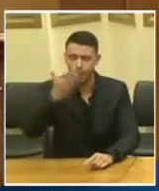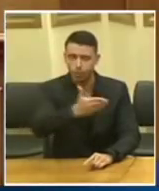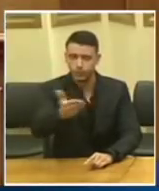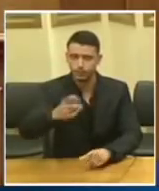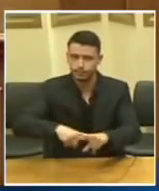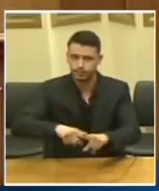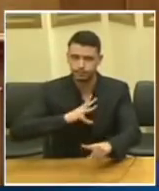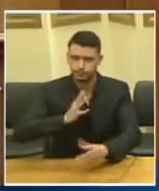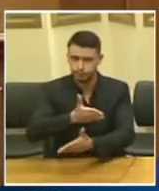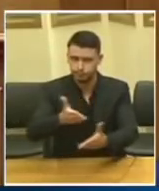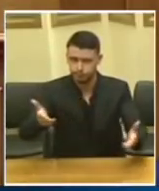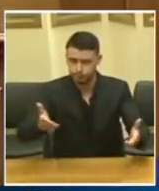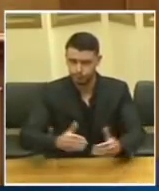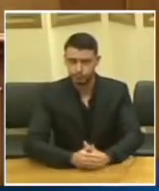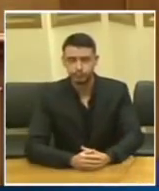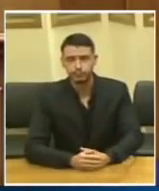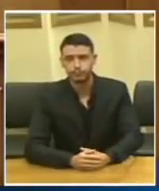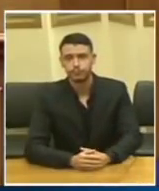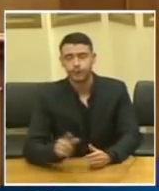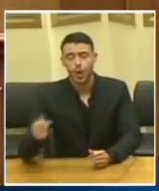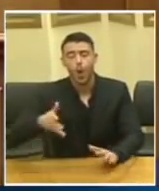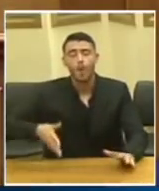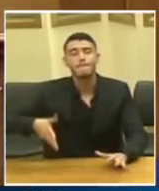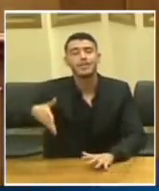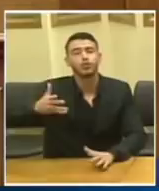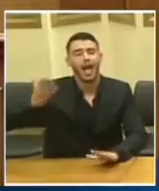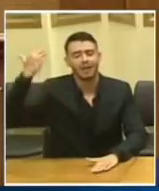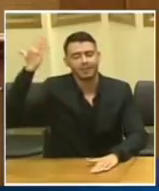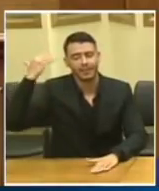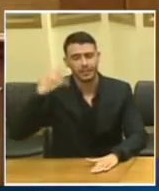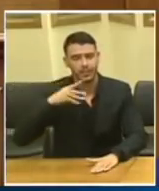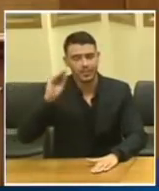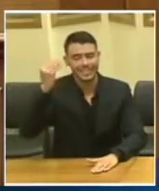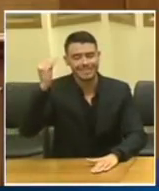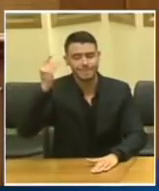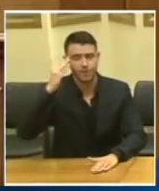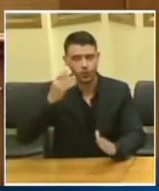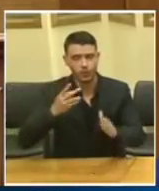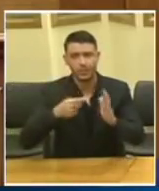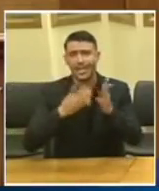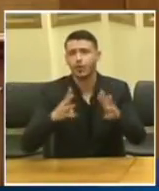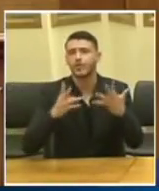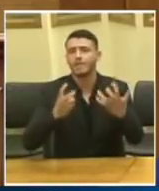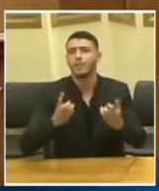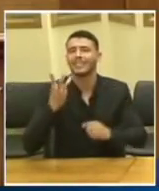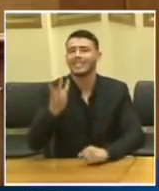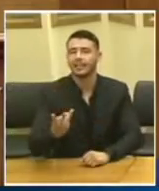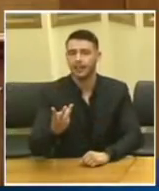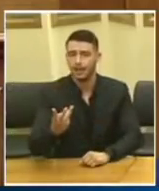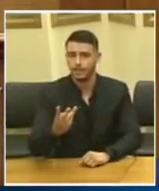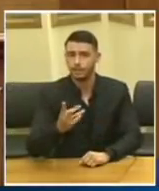πως ο Κωνσταντίνος Μητσοτάκης στη Βουλή το 1993 είχε αναφερθεί σε αυτά τα οποία